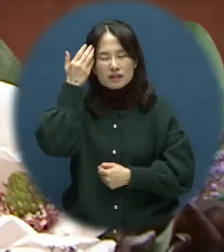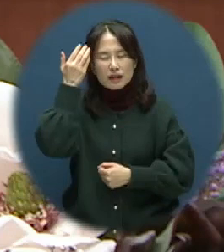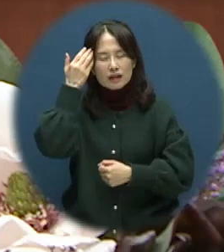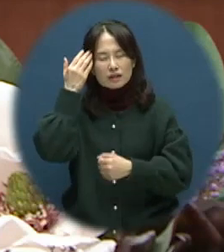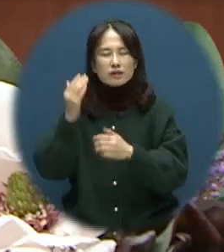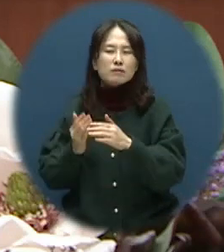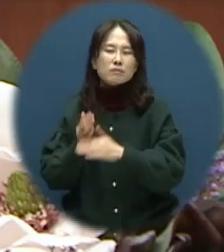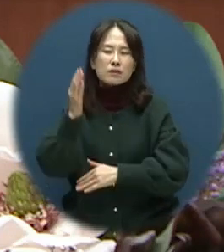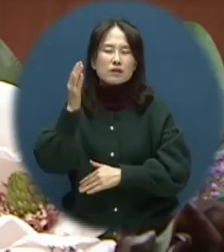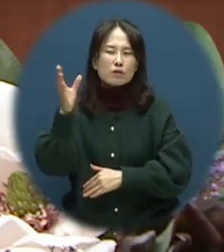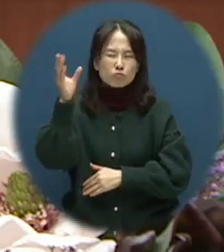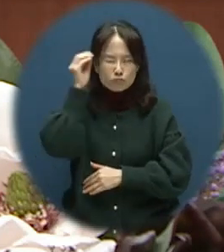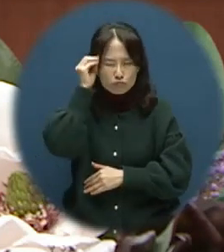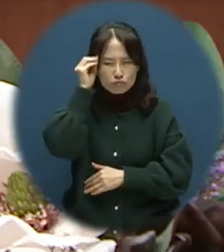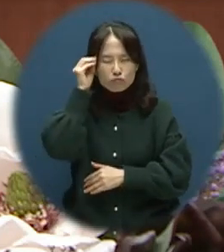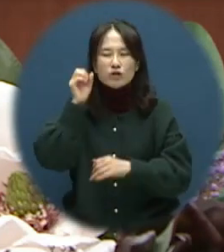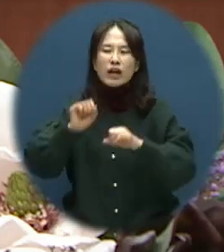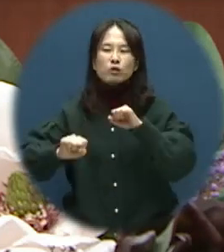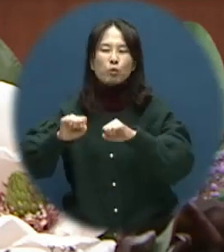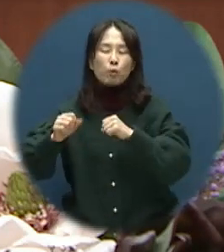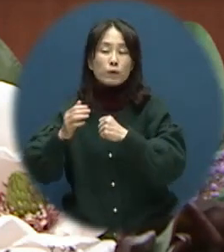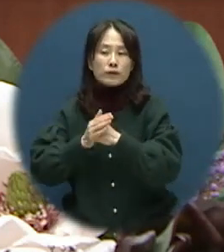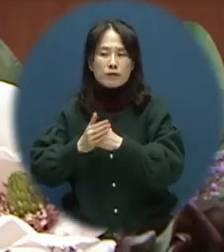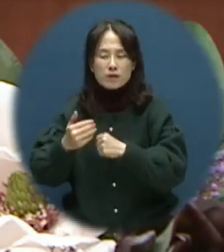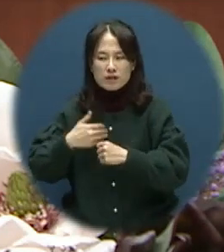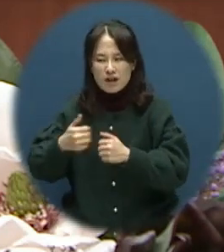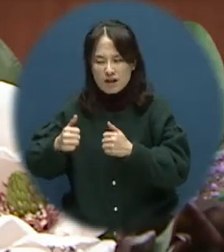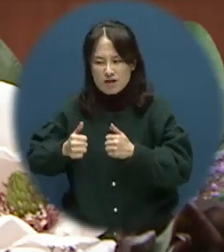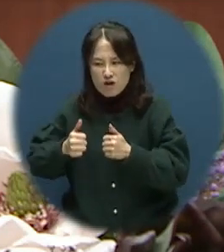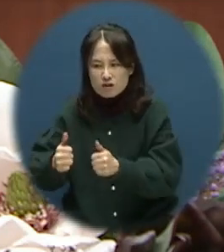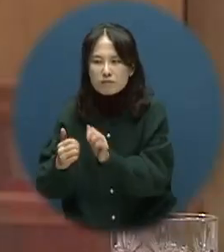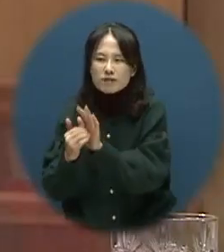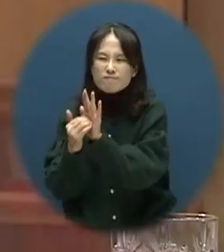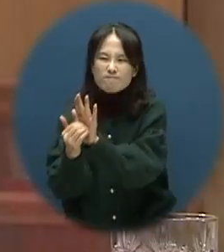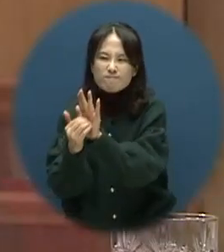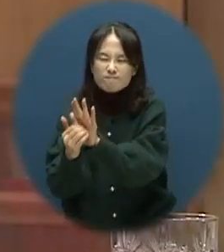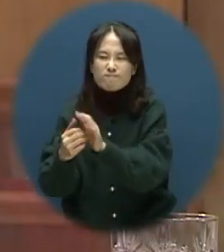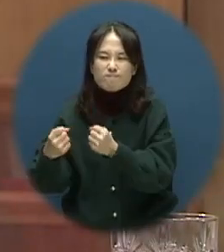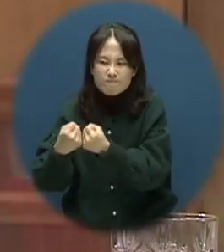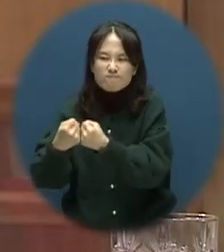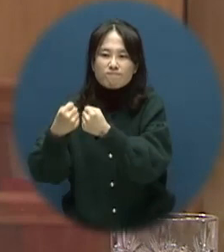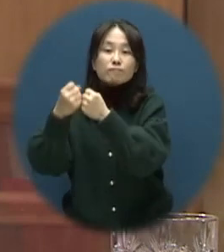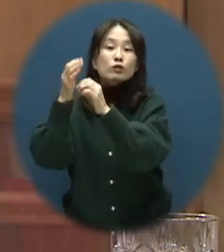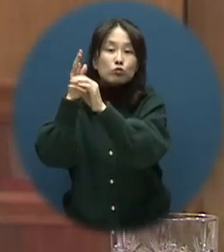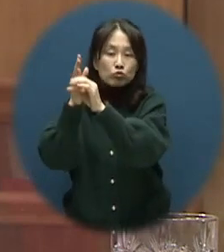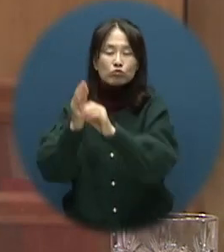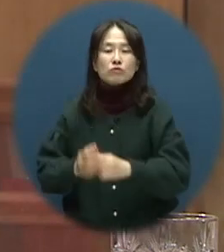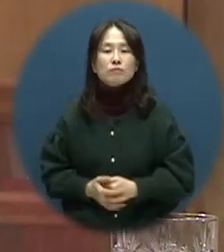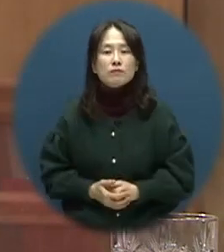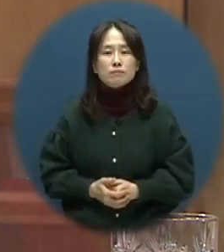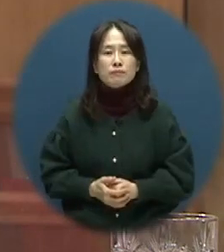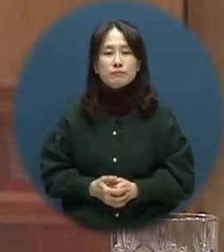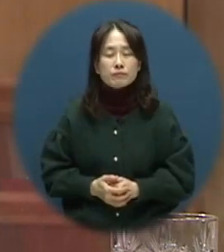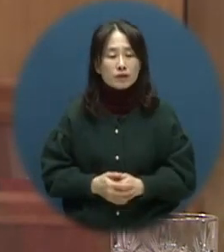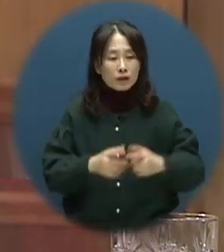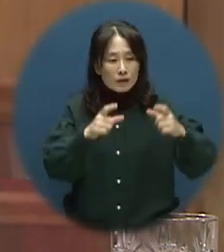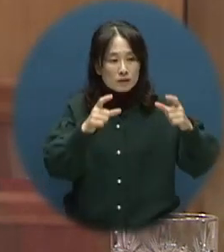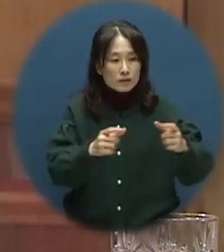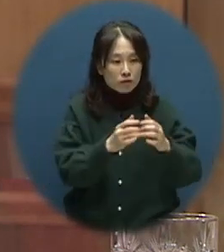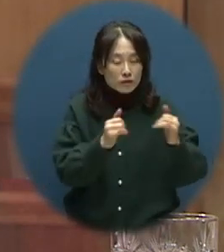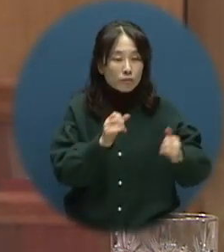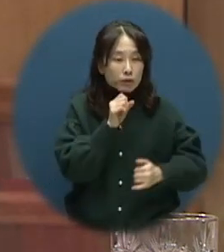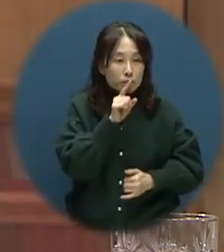잘못된 행위다라고 해서 지금 열심히 막아내고 있는 중입니다. 그 근데 지역 주민들의 반응은